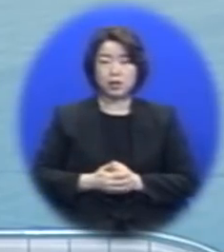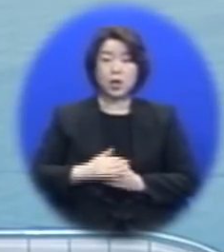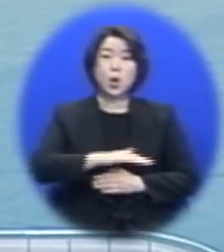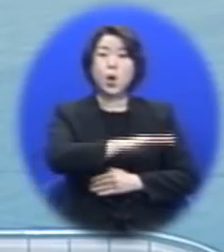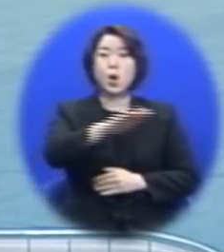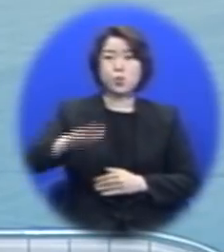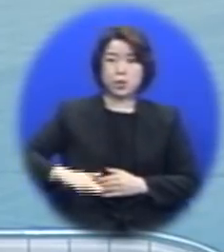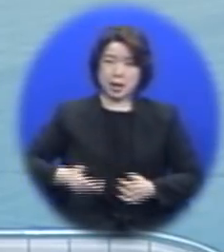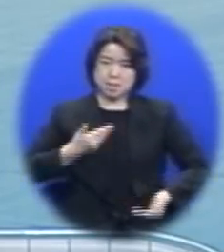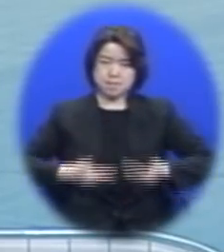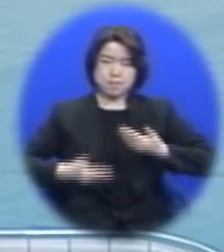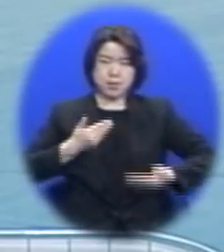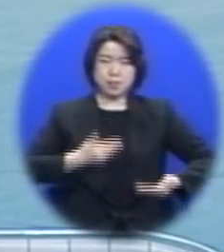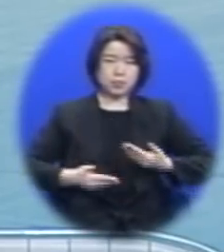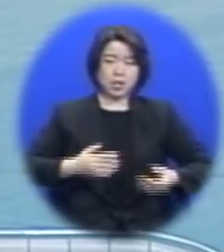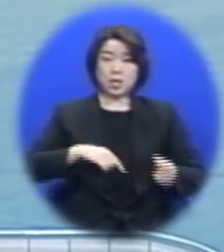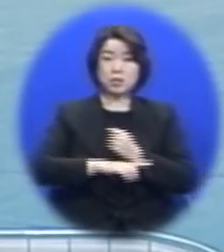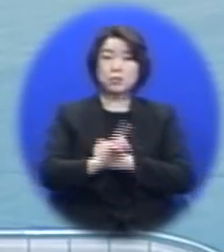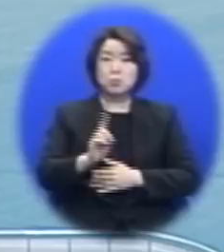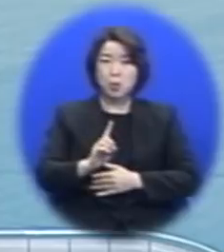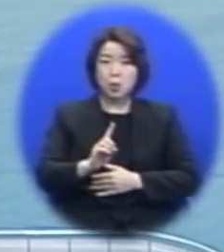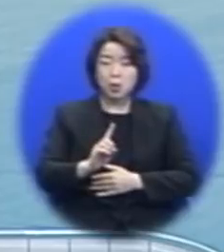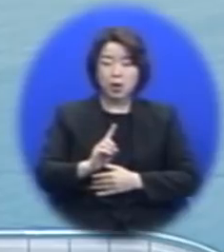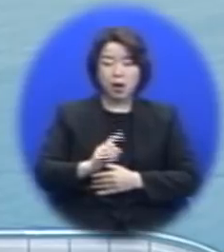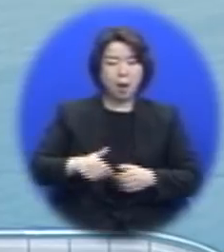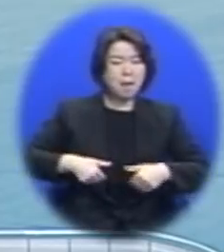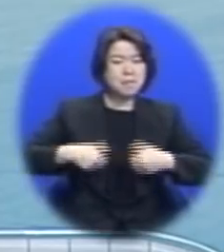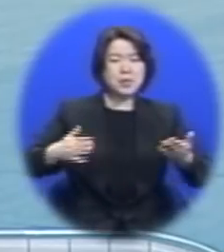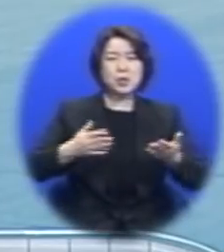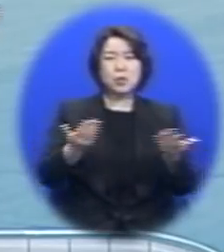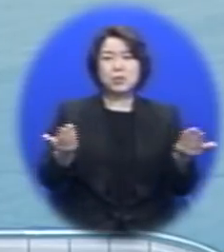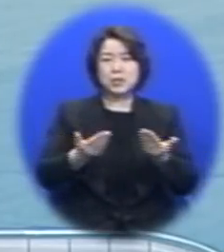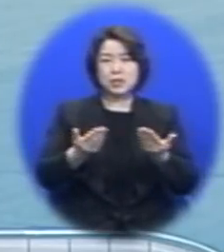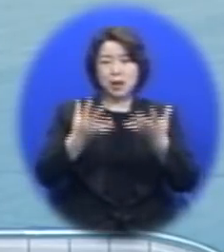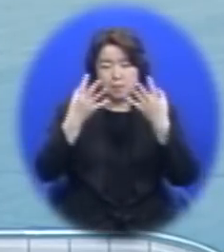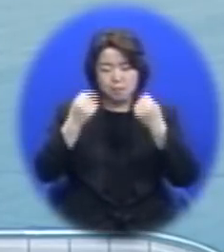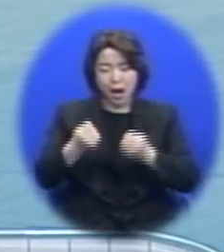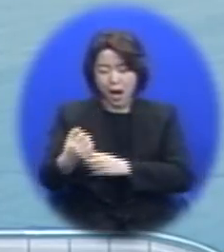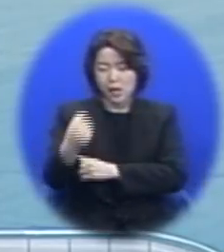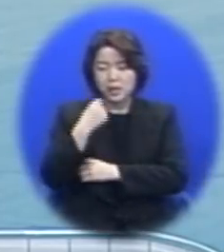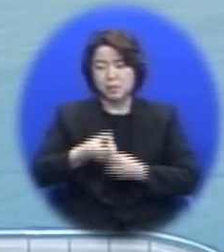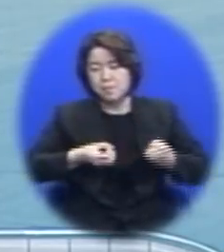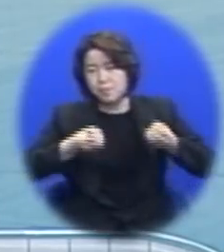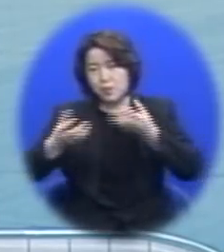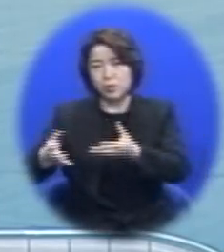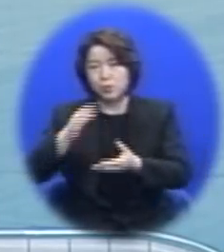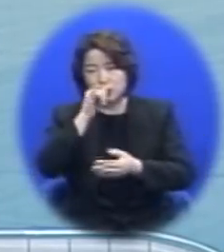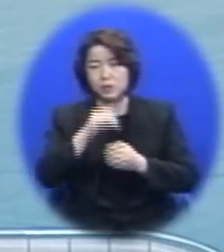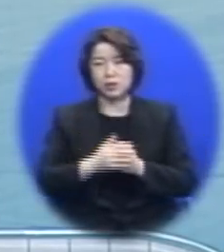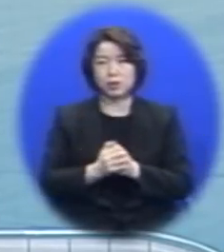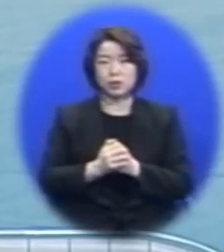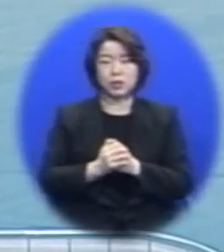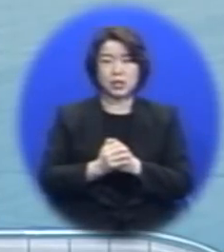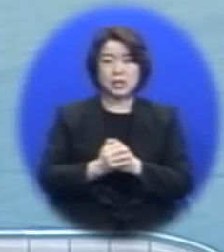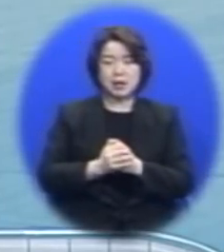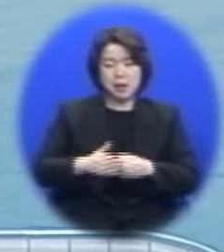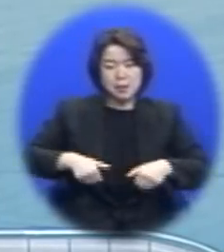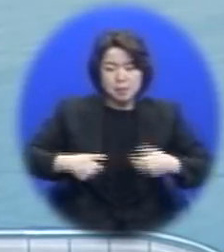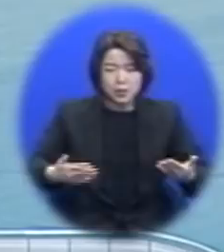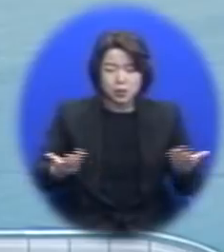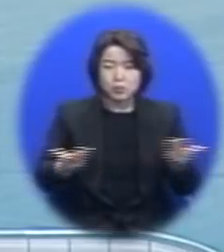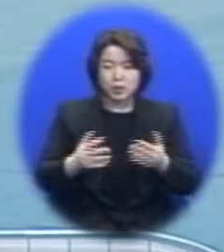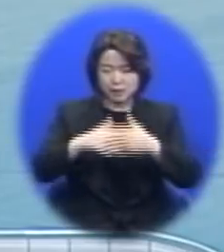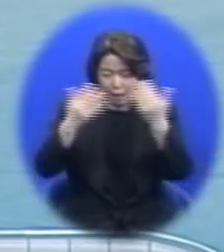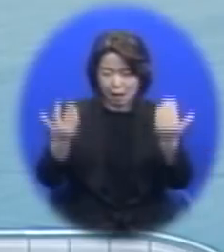우리가 바쁘다는 것은 사실은 쓸데없는 일에 너무 많은 에너지를 쏟아붓고 있는 것. 쓸데없는 일까지 다